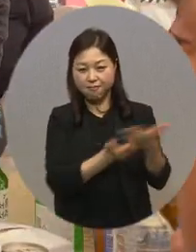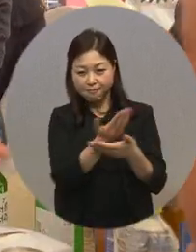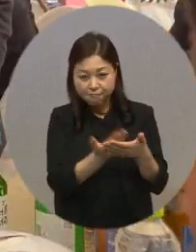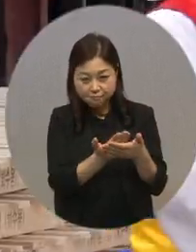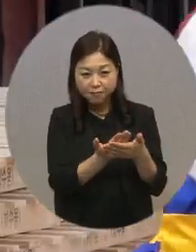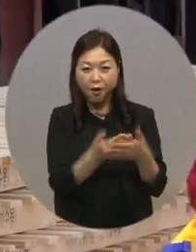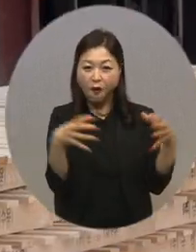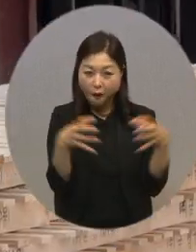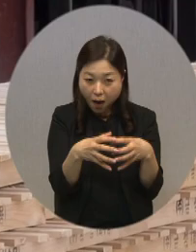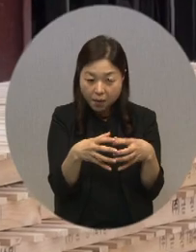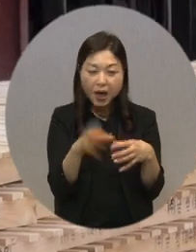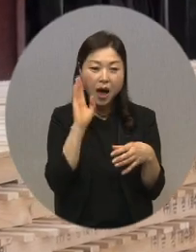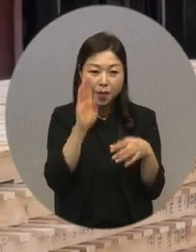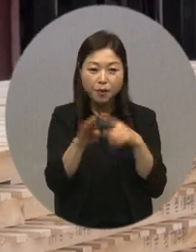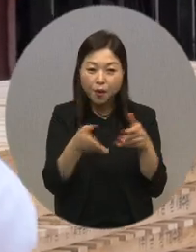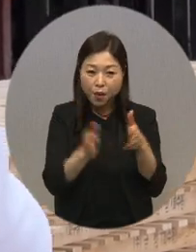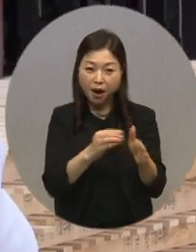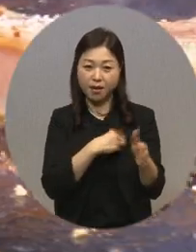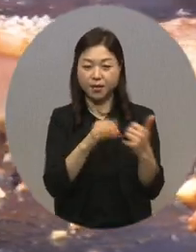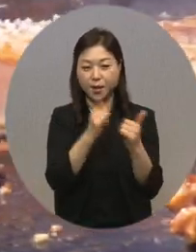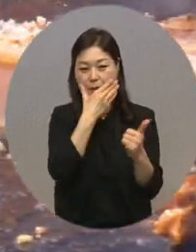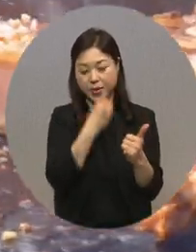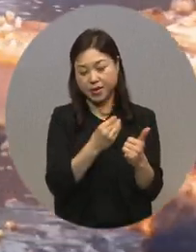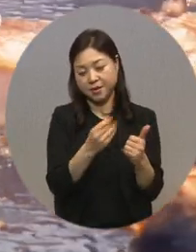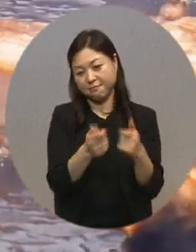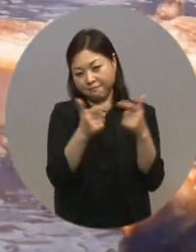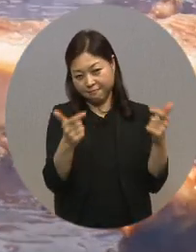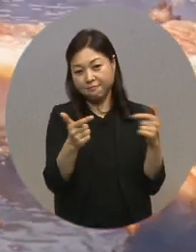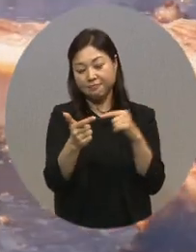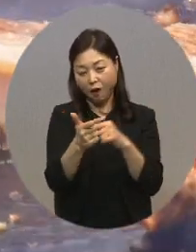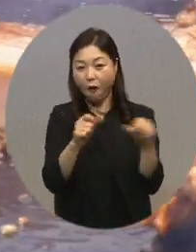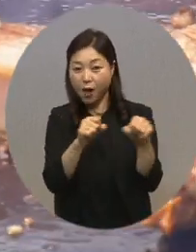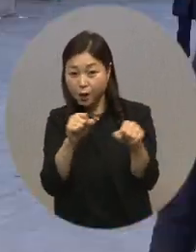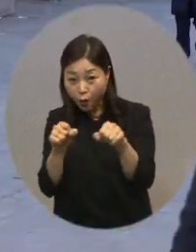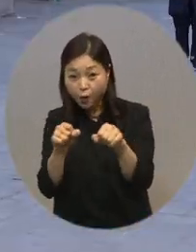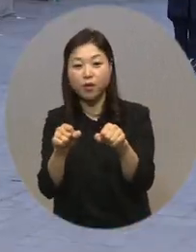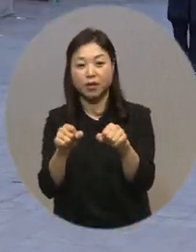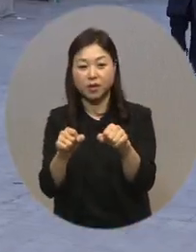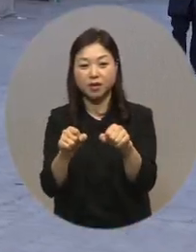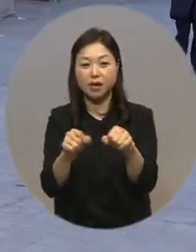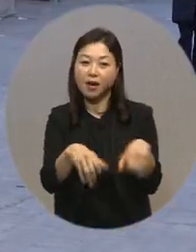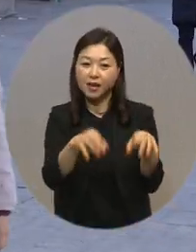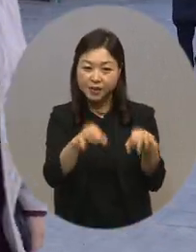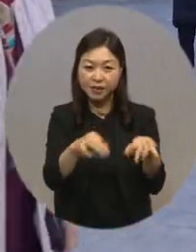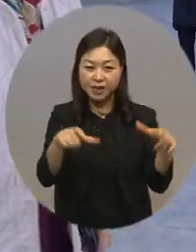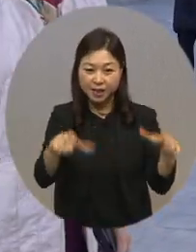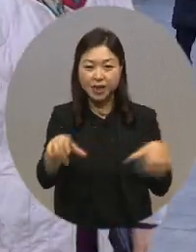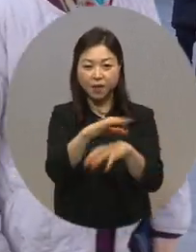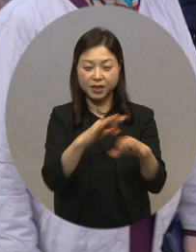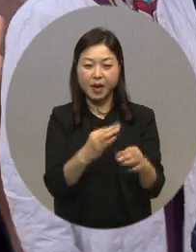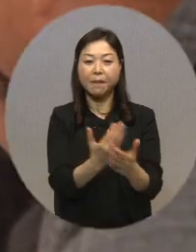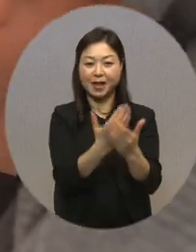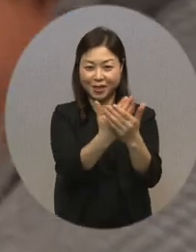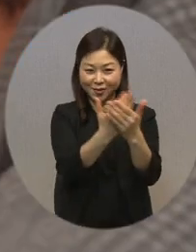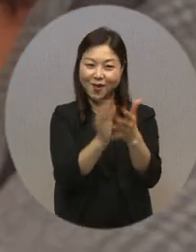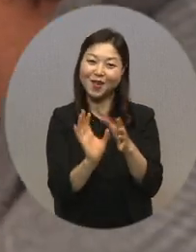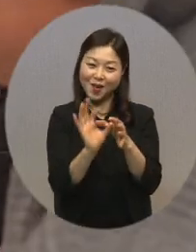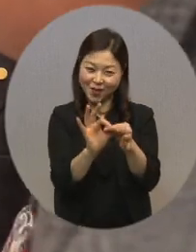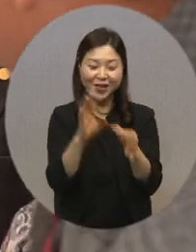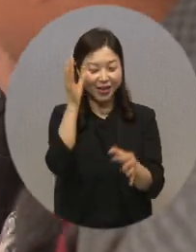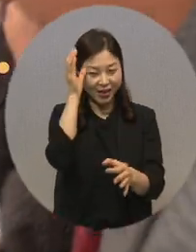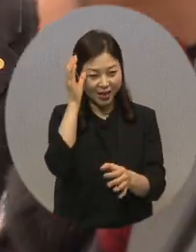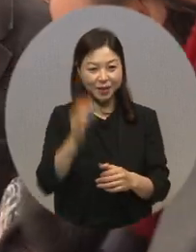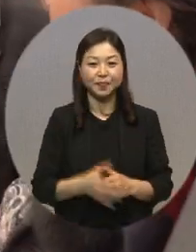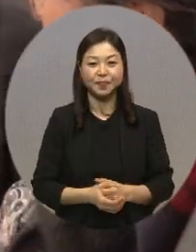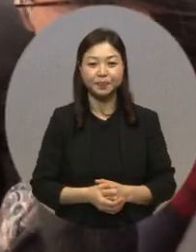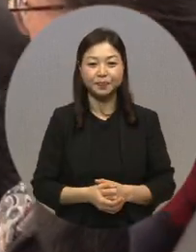향후 회원들의 복리 증진, 권익 보호로 향후 회원들의 애양 활동을 통해 김제시 지역 경제 활성화로 이어지기를 기대해봅니다.